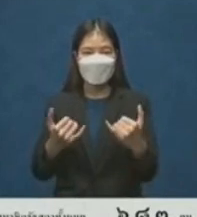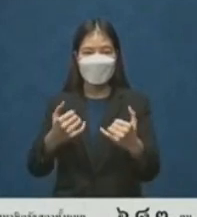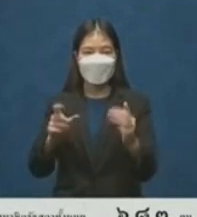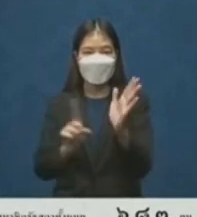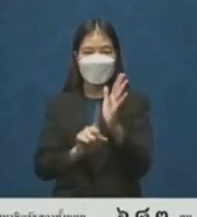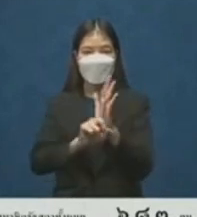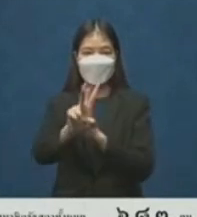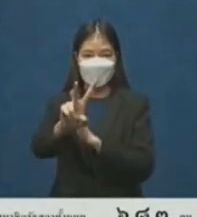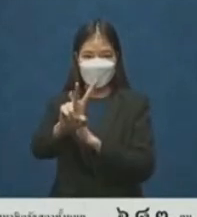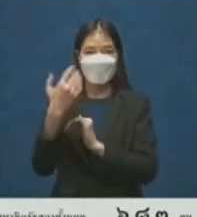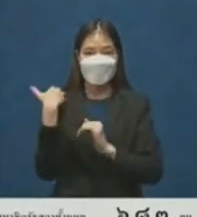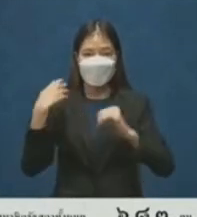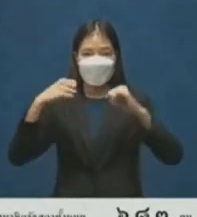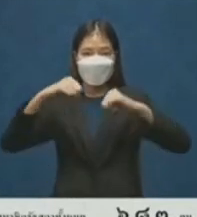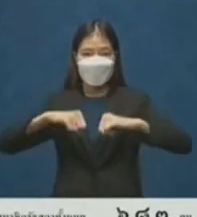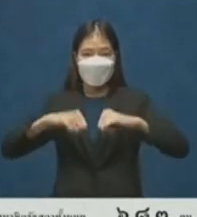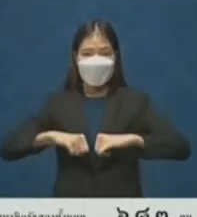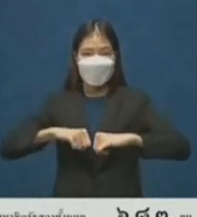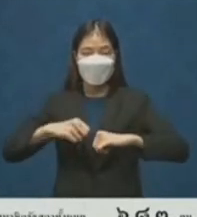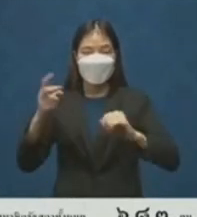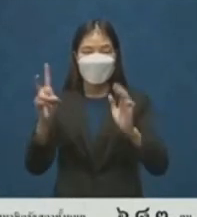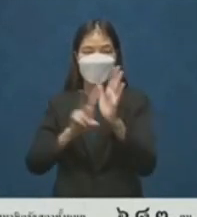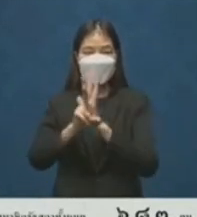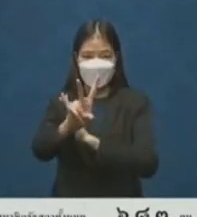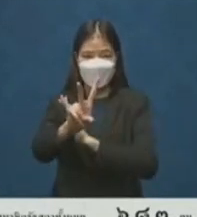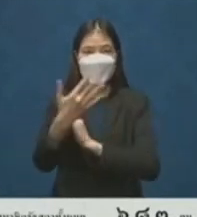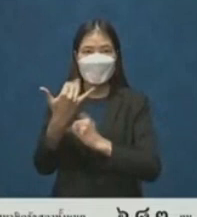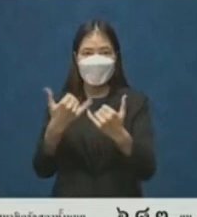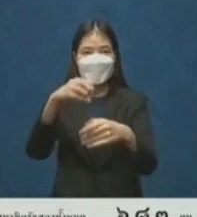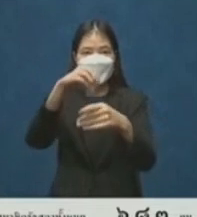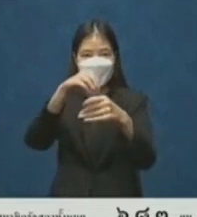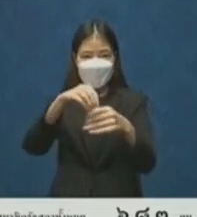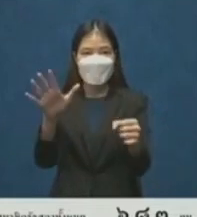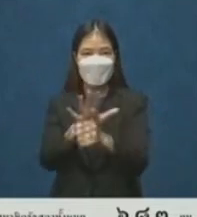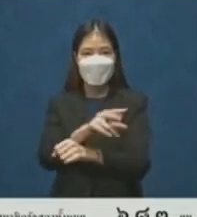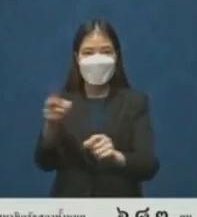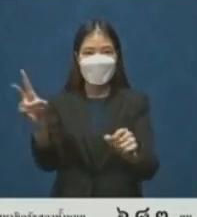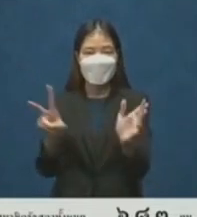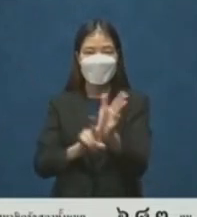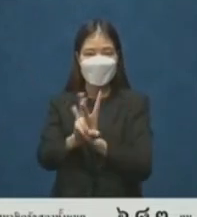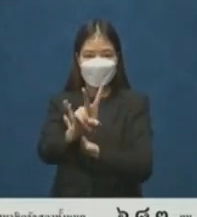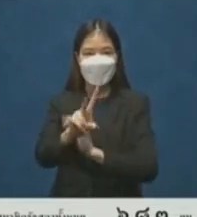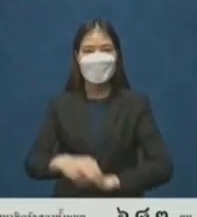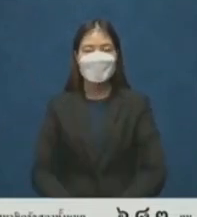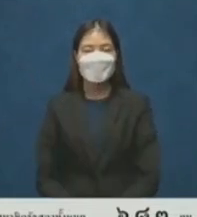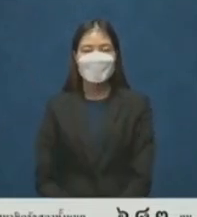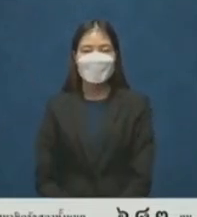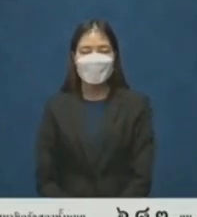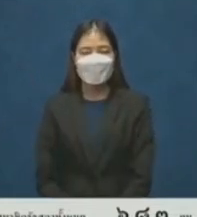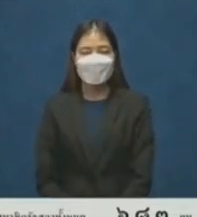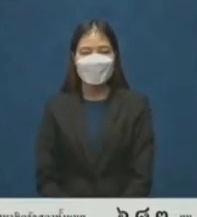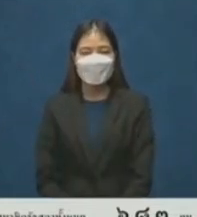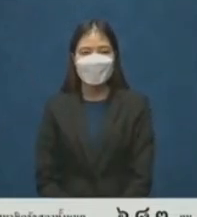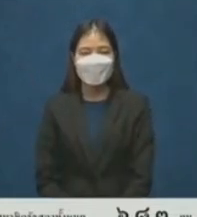มาตรานี้ต้องลงมติ2ครั้งนะครับเพราะฉะนั้นพวกเราที่อยู่เพื่อครบองค์ประชุมเนี่ยต้องอยู่ให้ครบ2ครั้งครับ